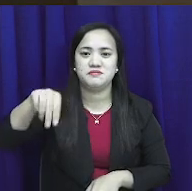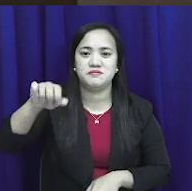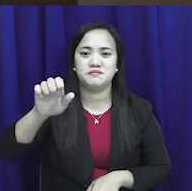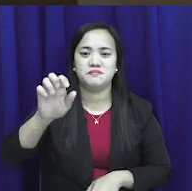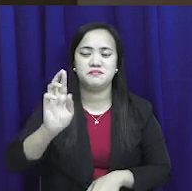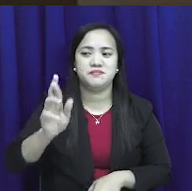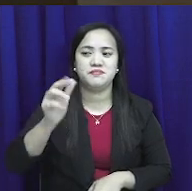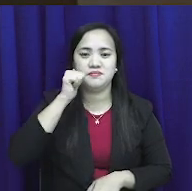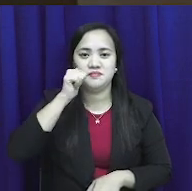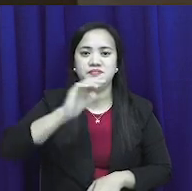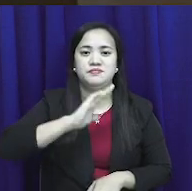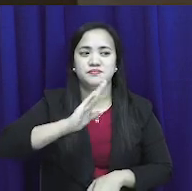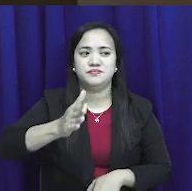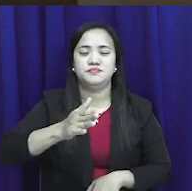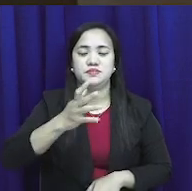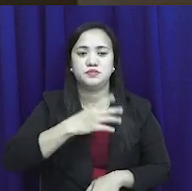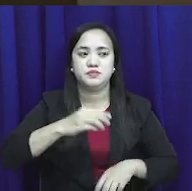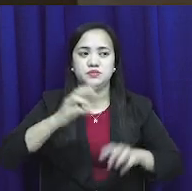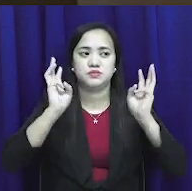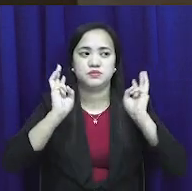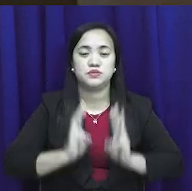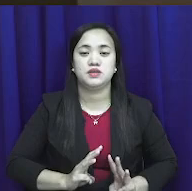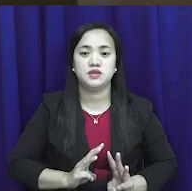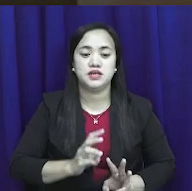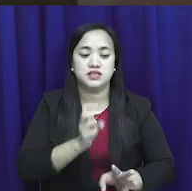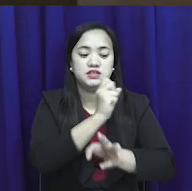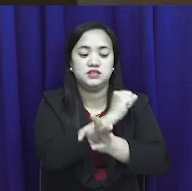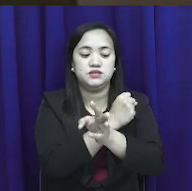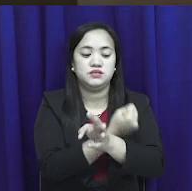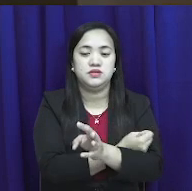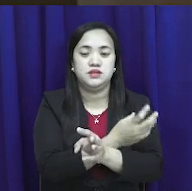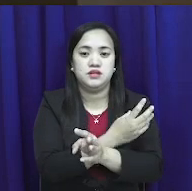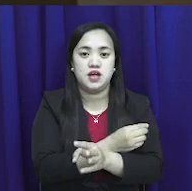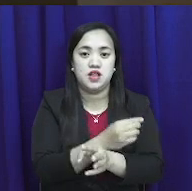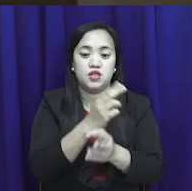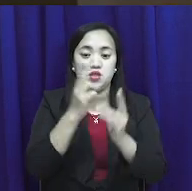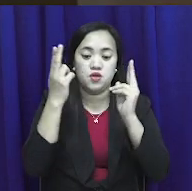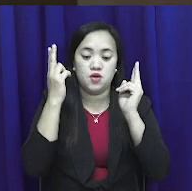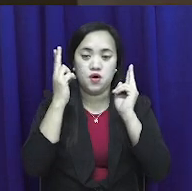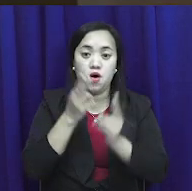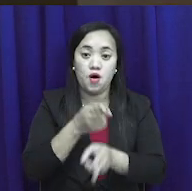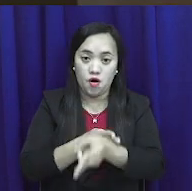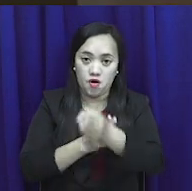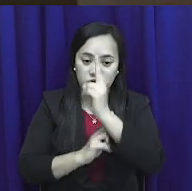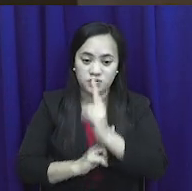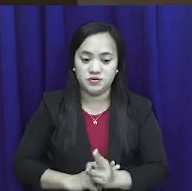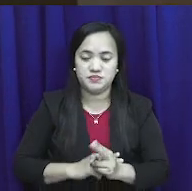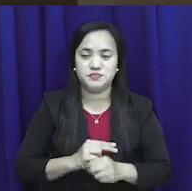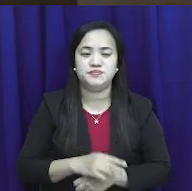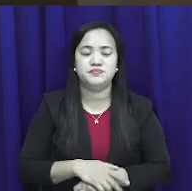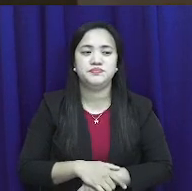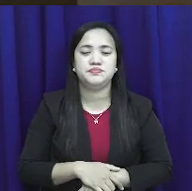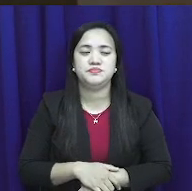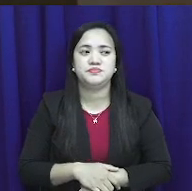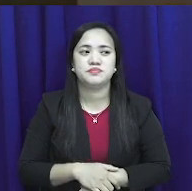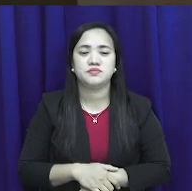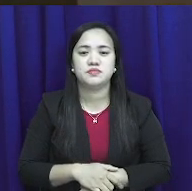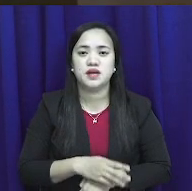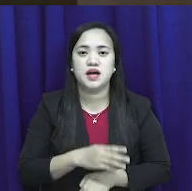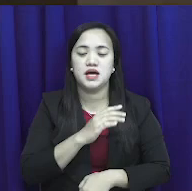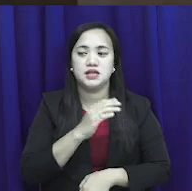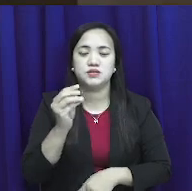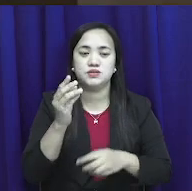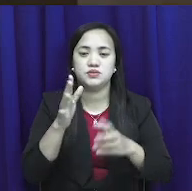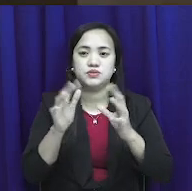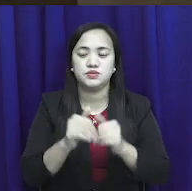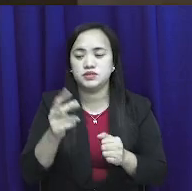Super kasi ang clothing niya strength and honor niya is her clothing eh you see and makikita natin